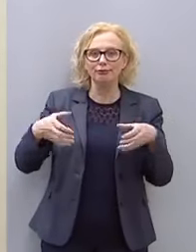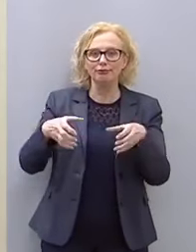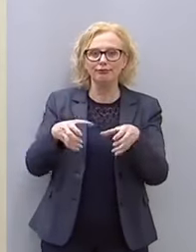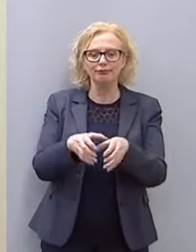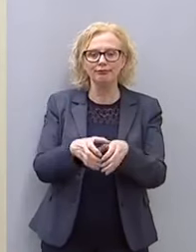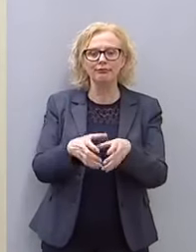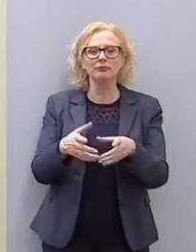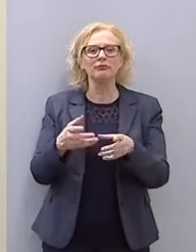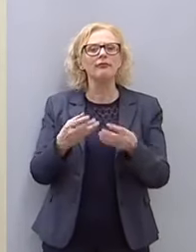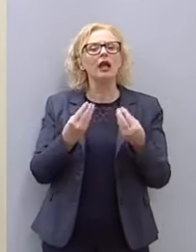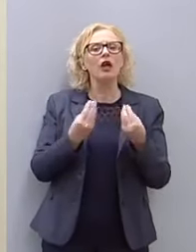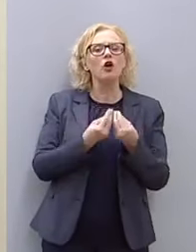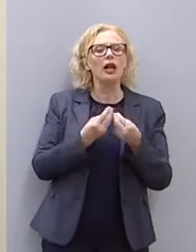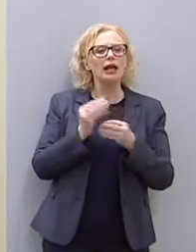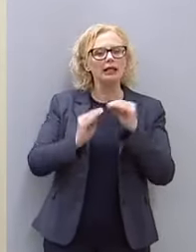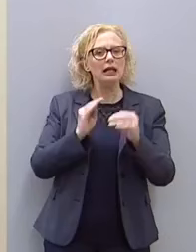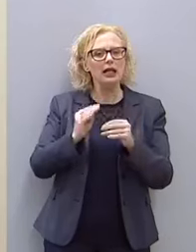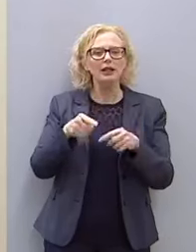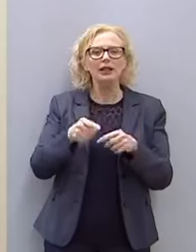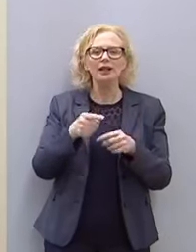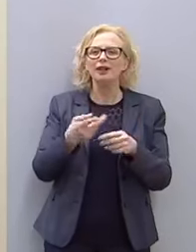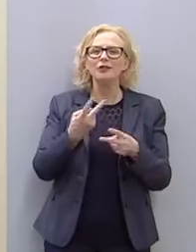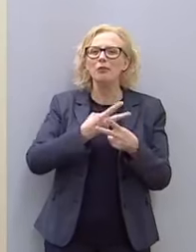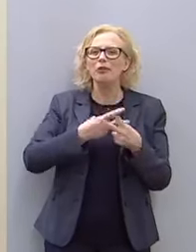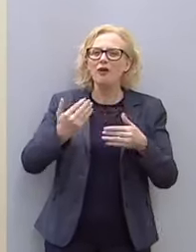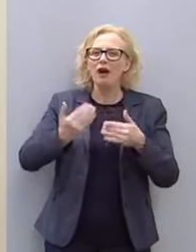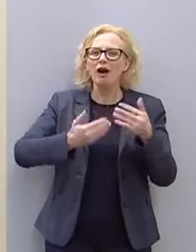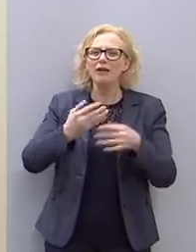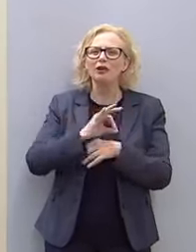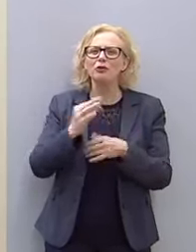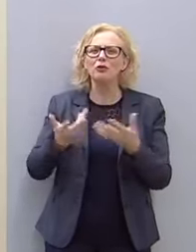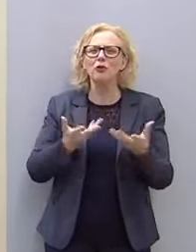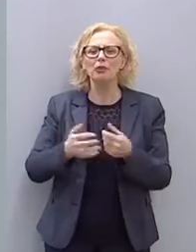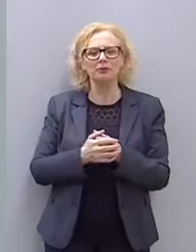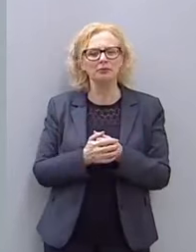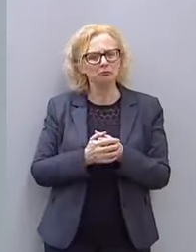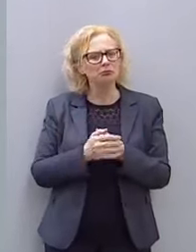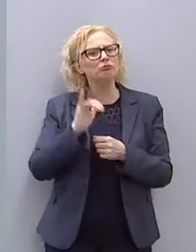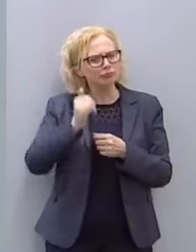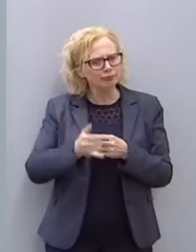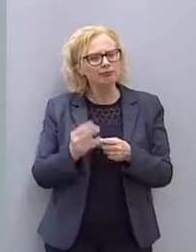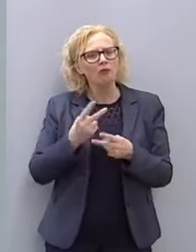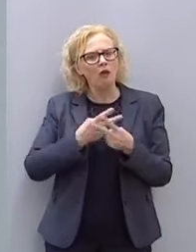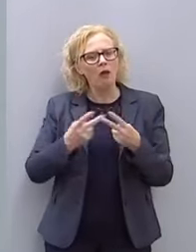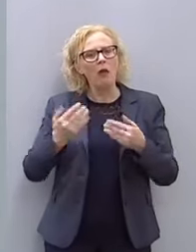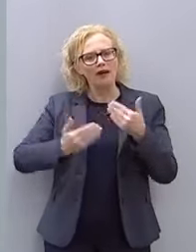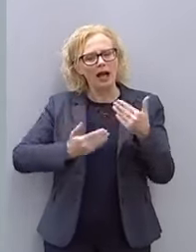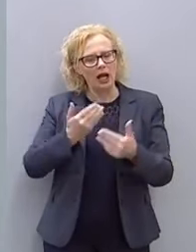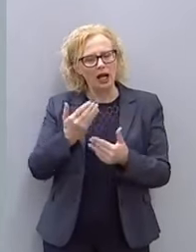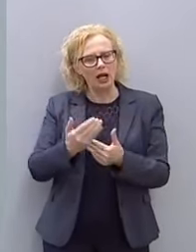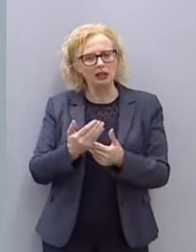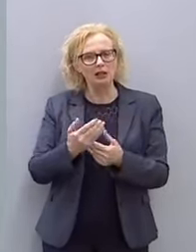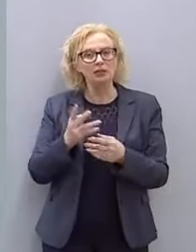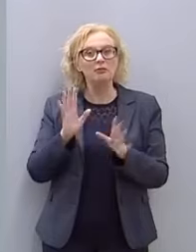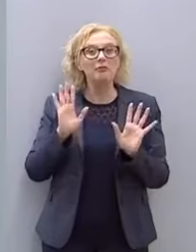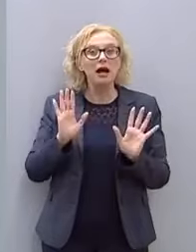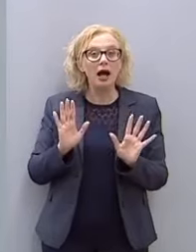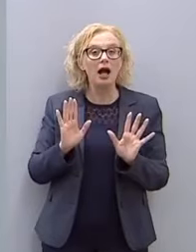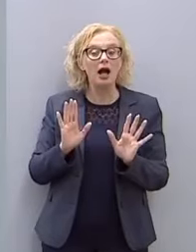chiede qual è la situazione ad oggi sull'esperimento prosegue se l'esperimento prosegue va detto che non ha avuto